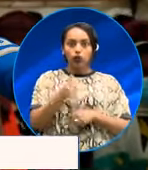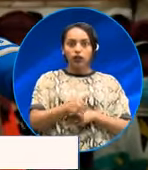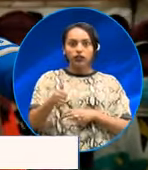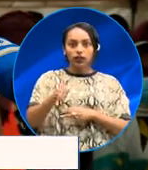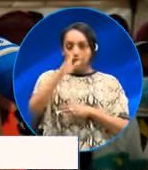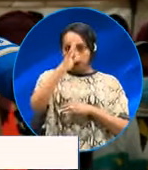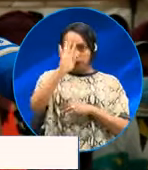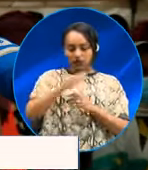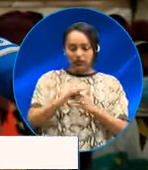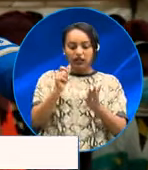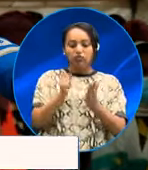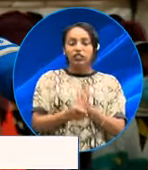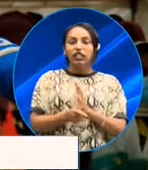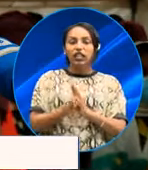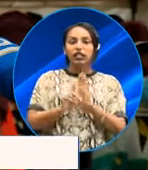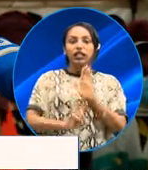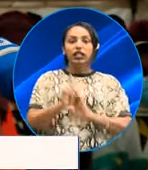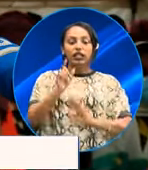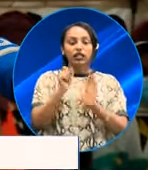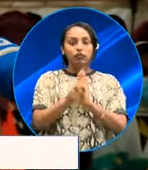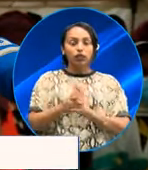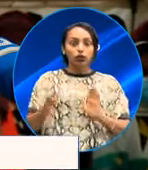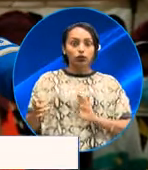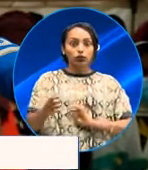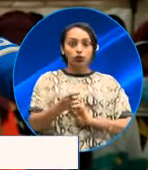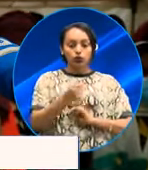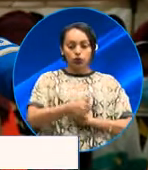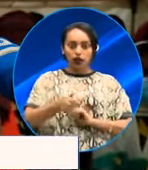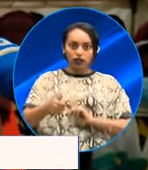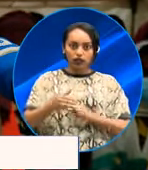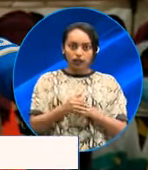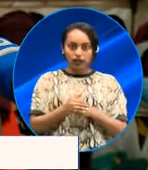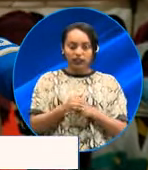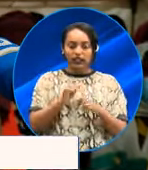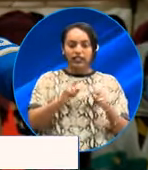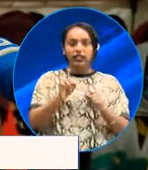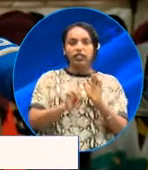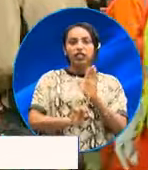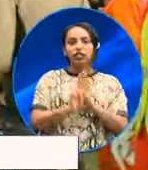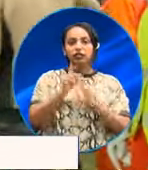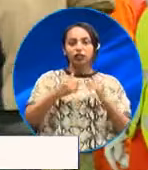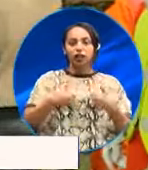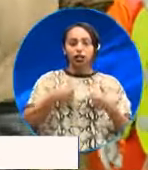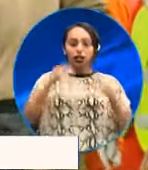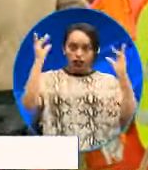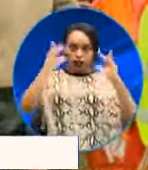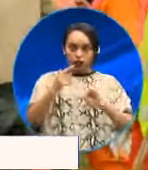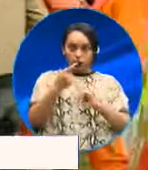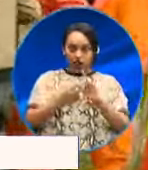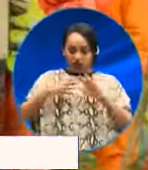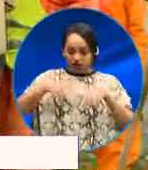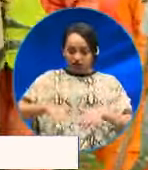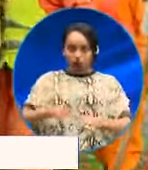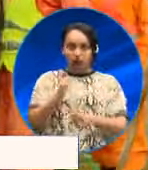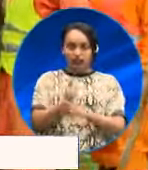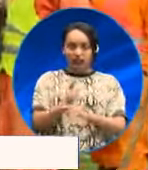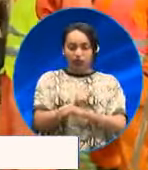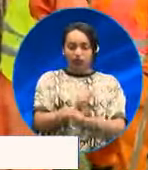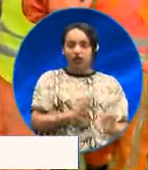አበባን በመፍጠር ምሳሌ የብልጽግና ተምሳሌች የሆነች አዲስ አበባን እንገነባለን። በክረምት ወራት ፍሳሾች